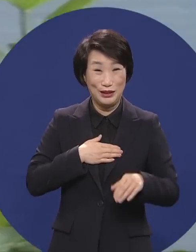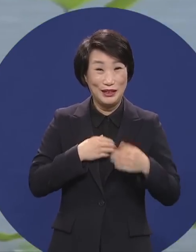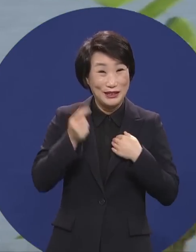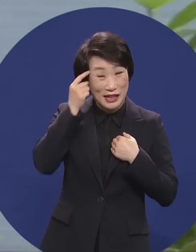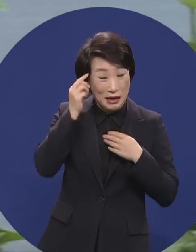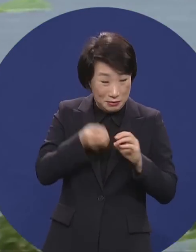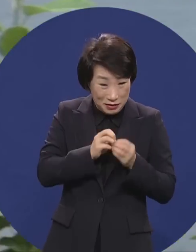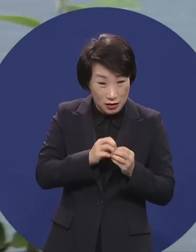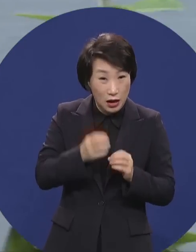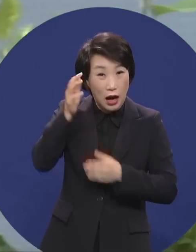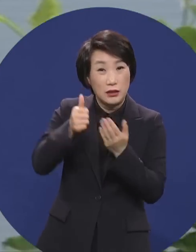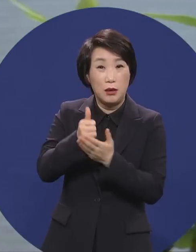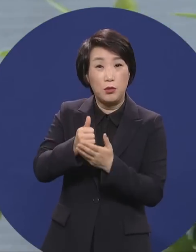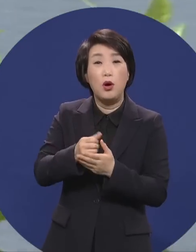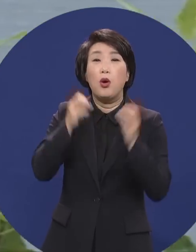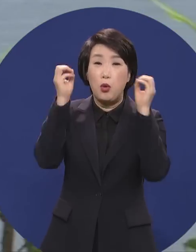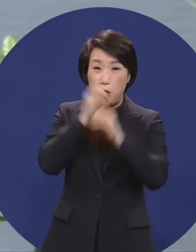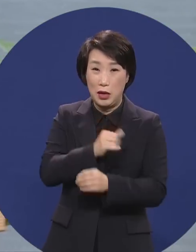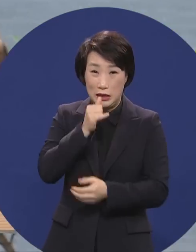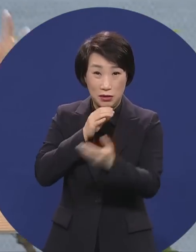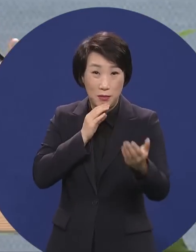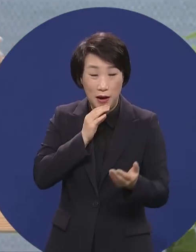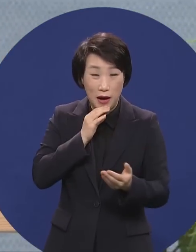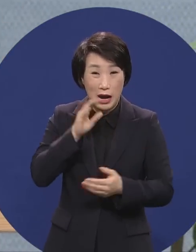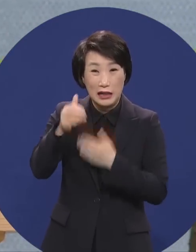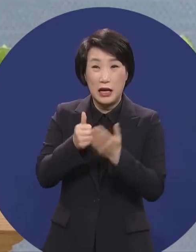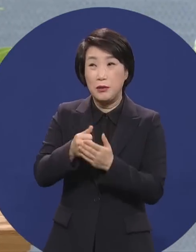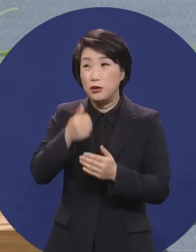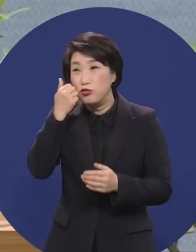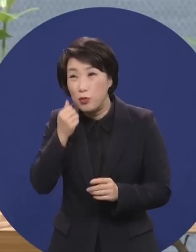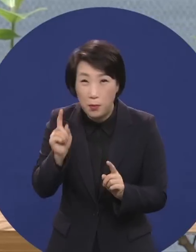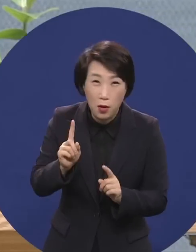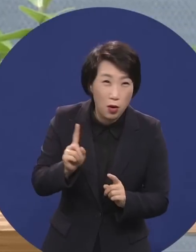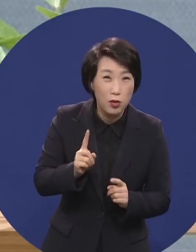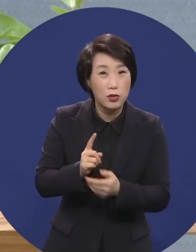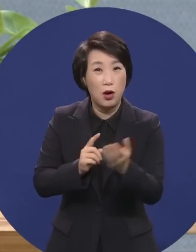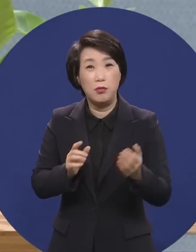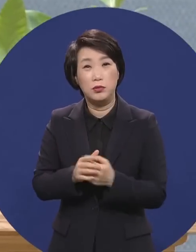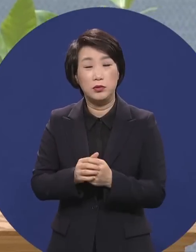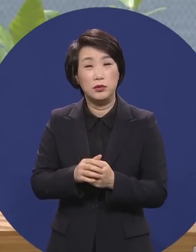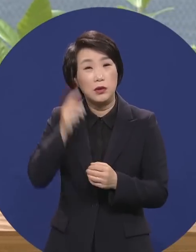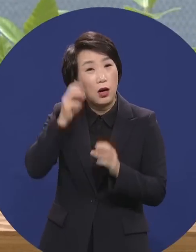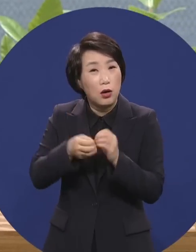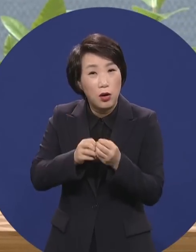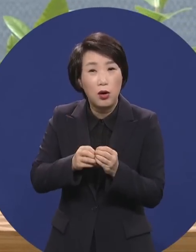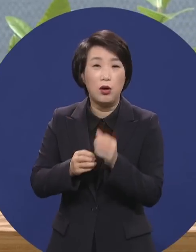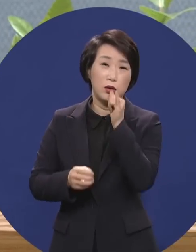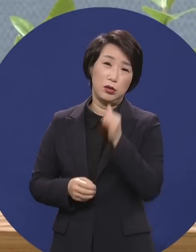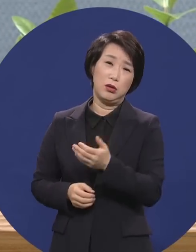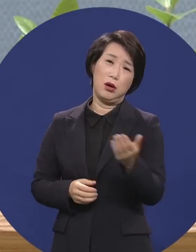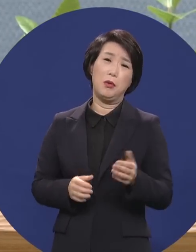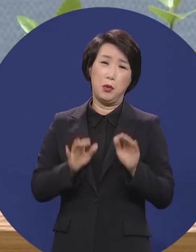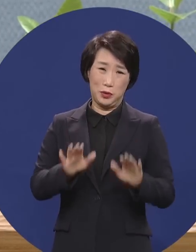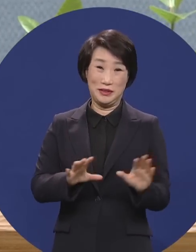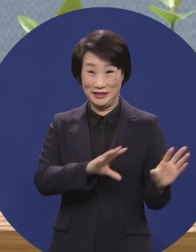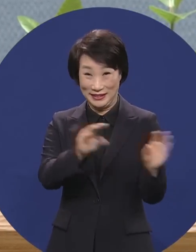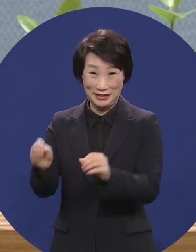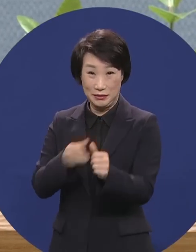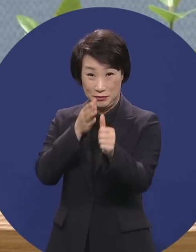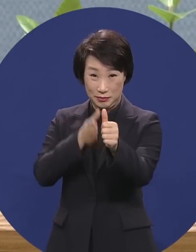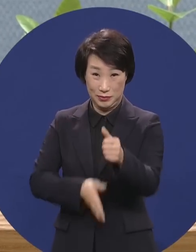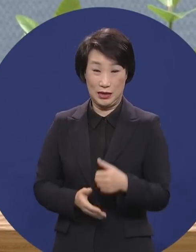마음대로 하나님을 주물럭주물럭고 하나님을 이런 하나님 저런 하나님으로 만들려고 이 수작이 오늘로